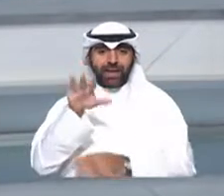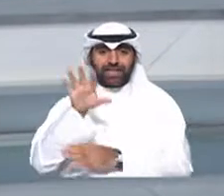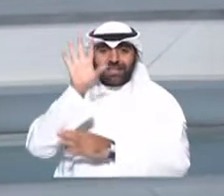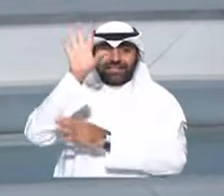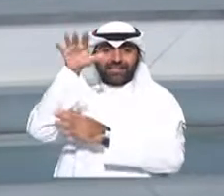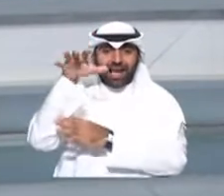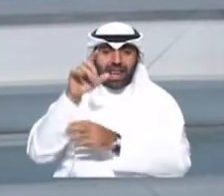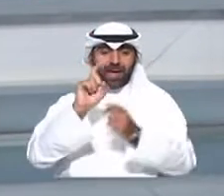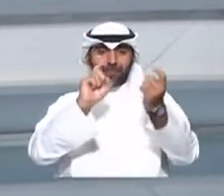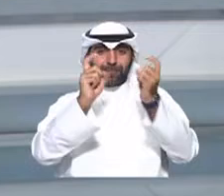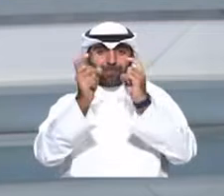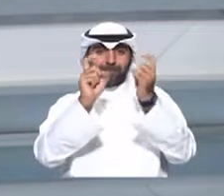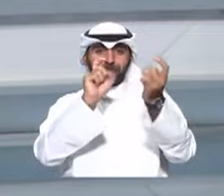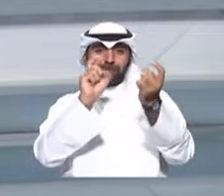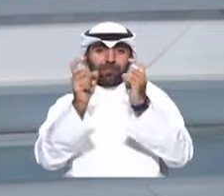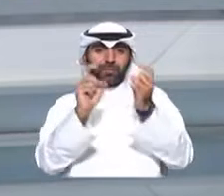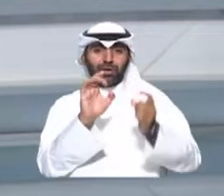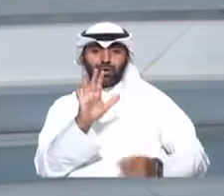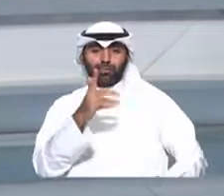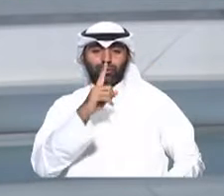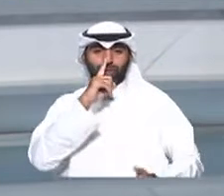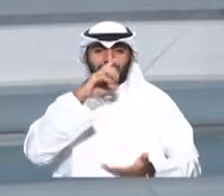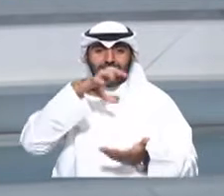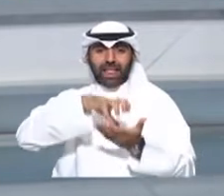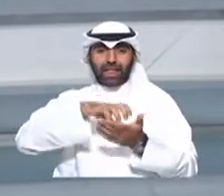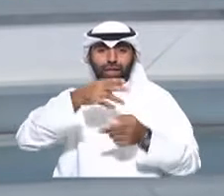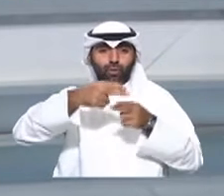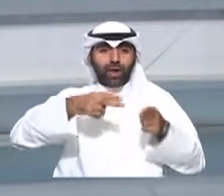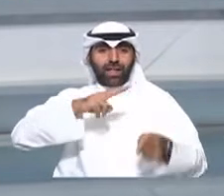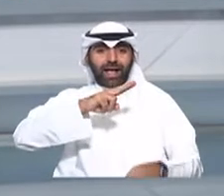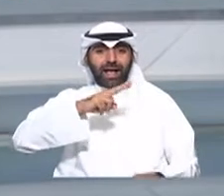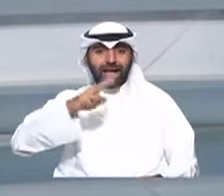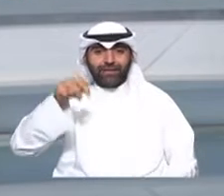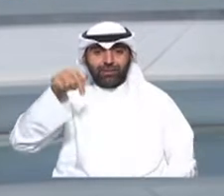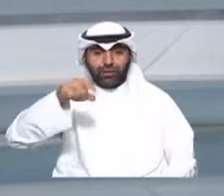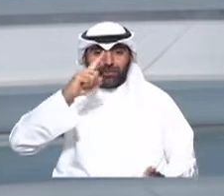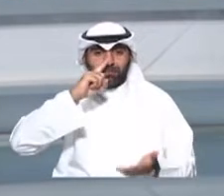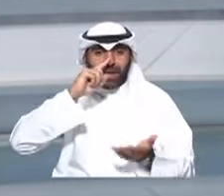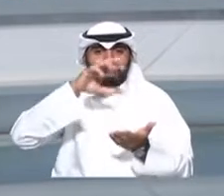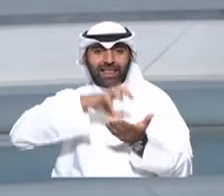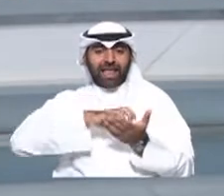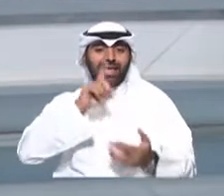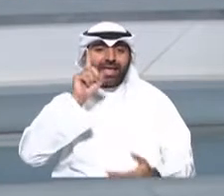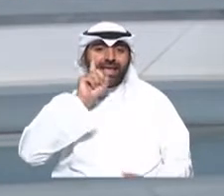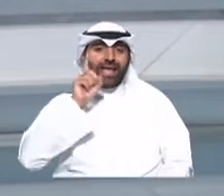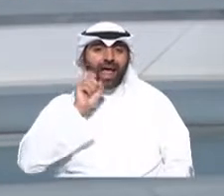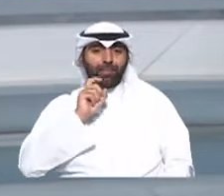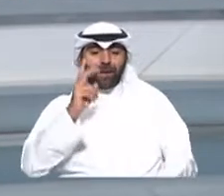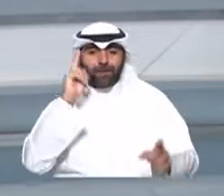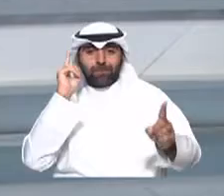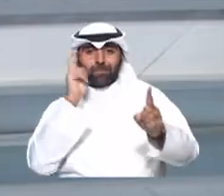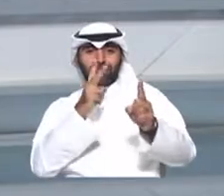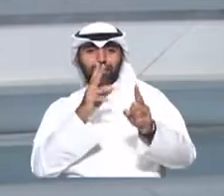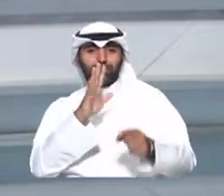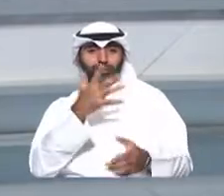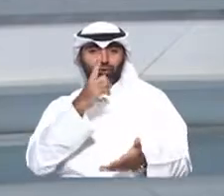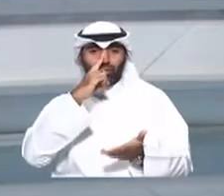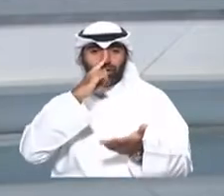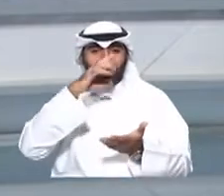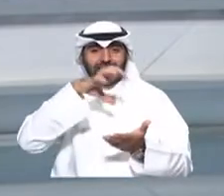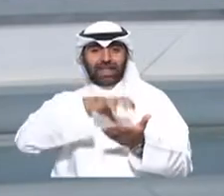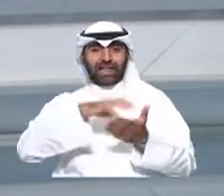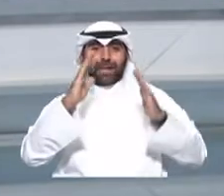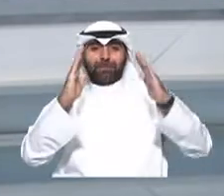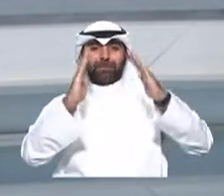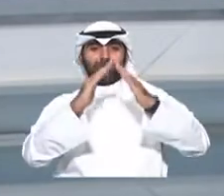100 واحدة في لقاء قوي حماسي أقيم ضمن الدور ربع النهائي للبطولة العربية للأندية لكرة